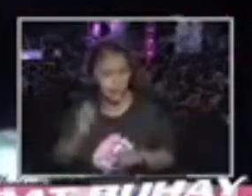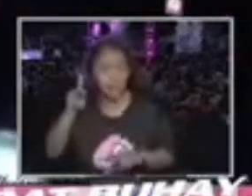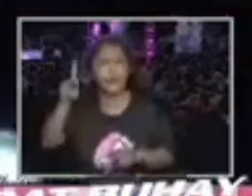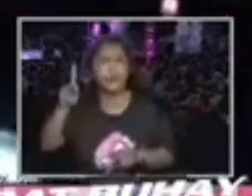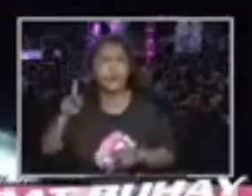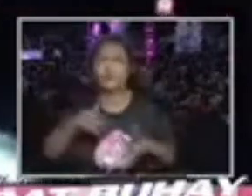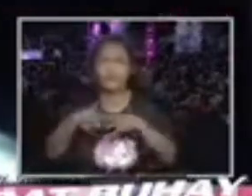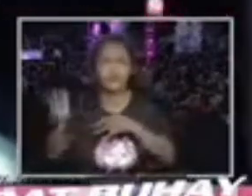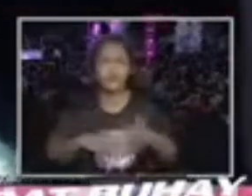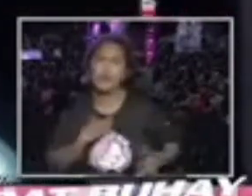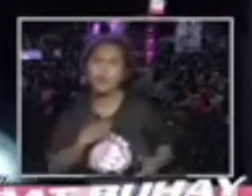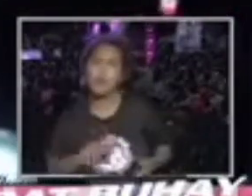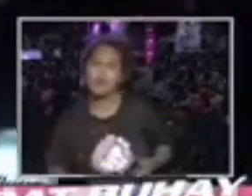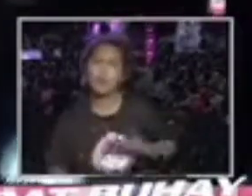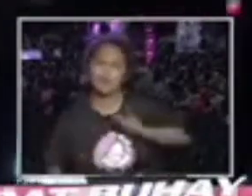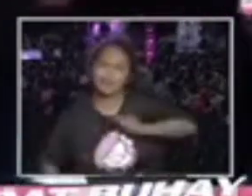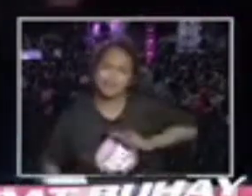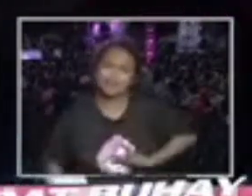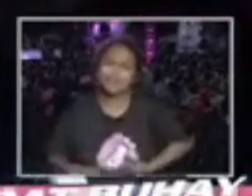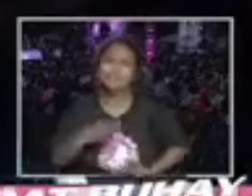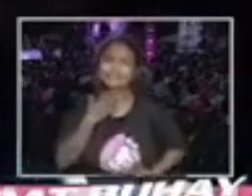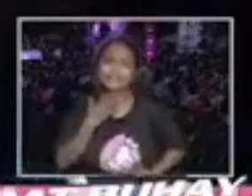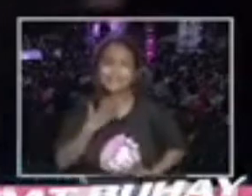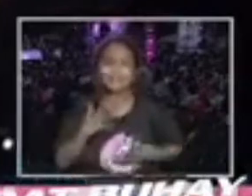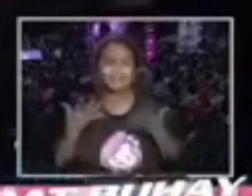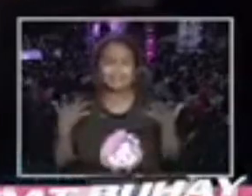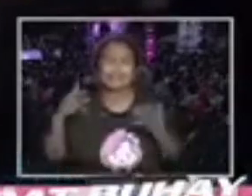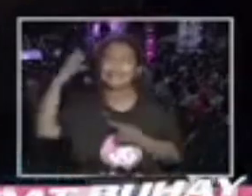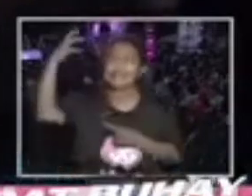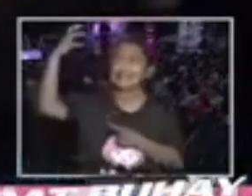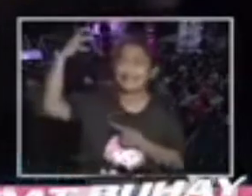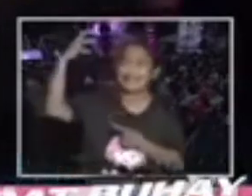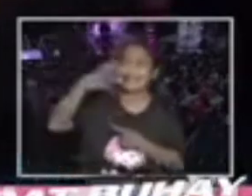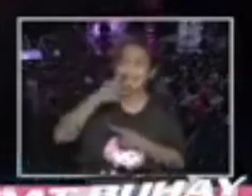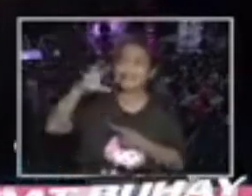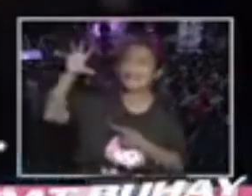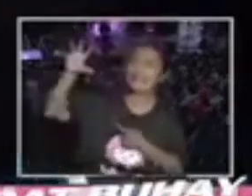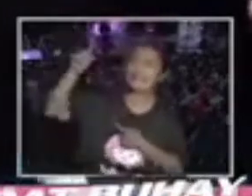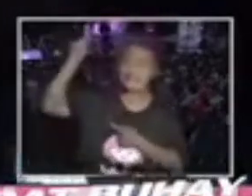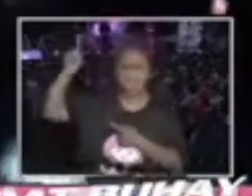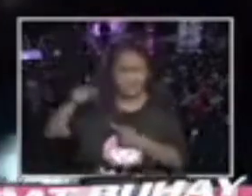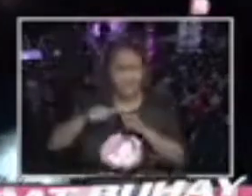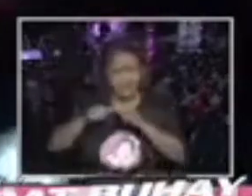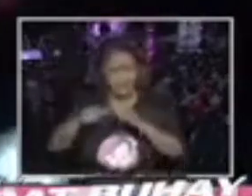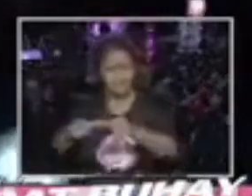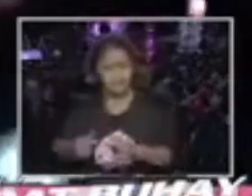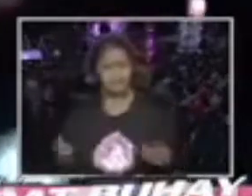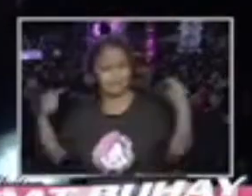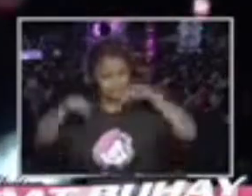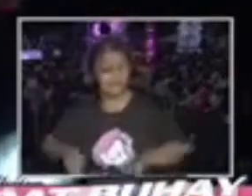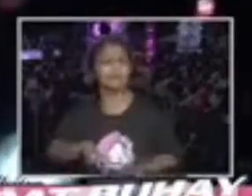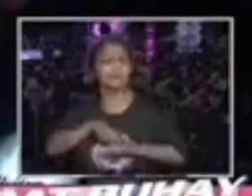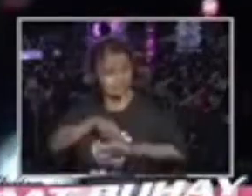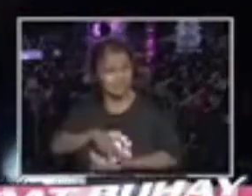Kahit gutom at uhaw at nakabilad sa araw, sige lang sa pagtayo.